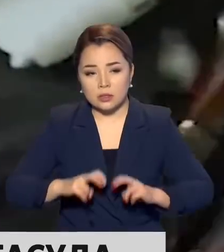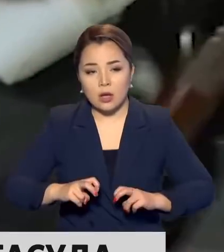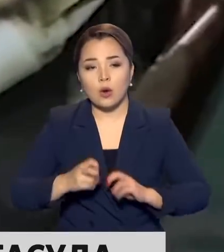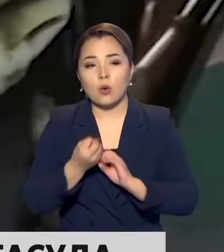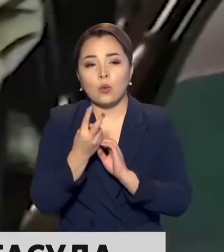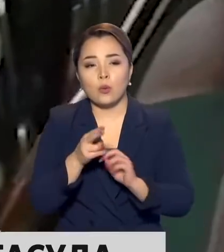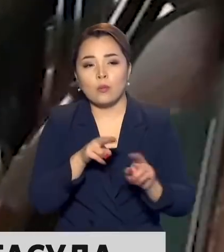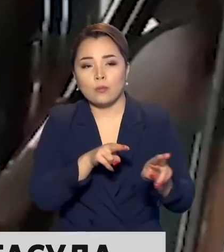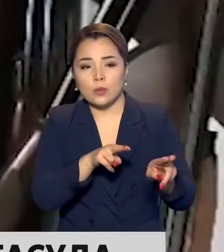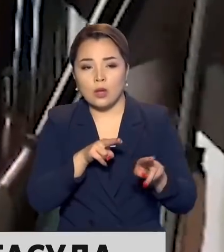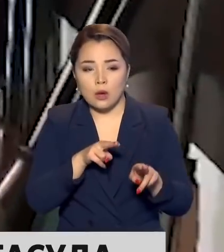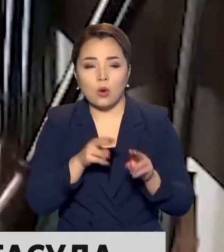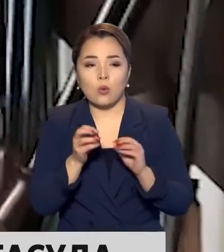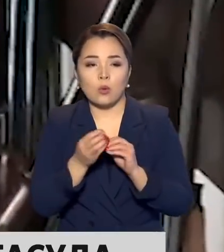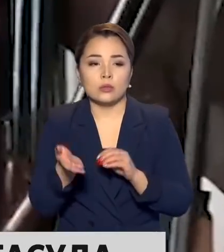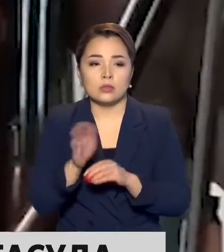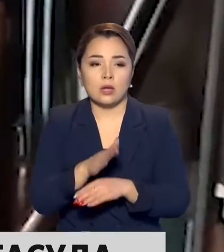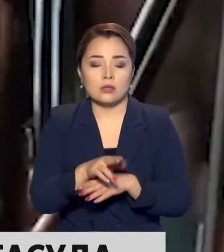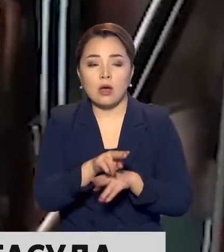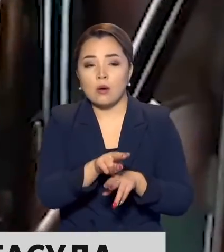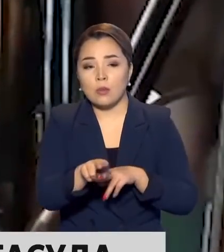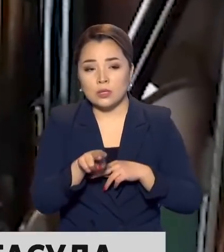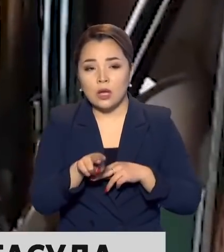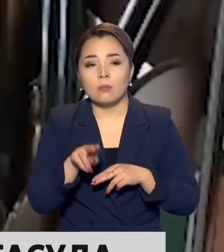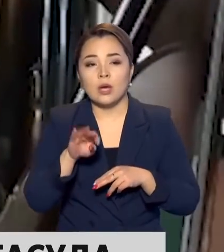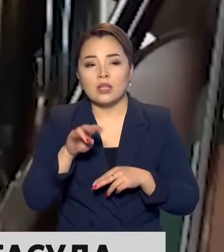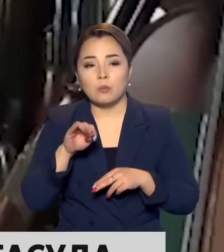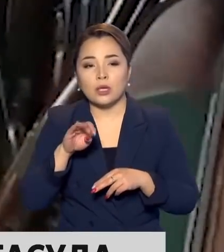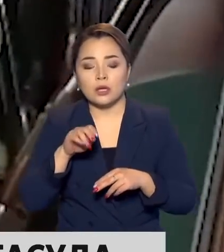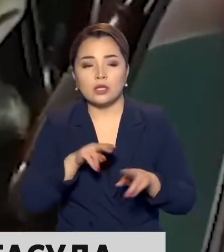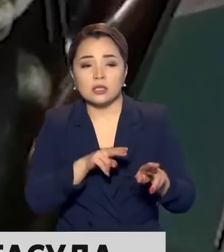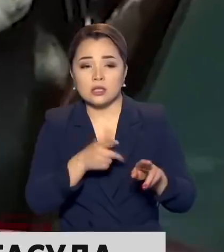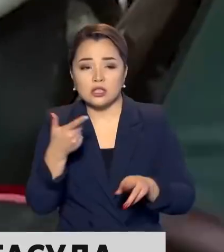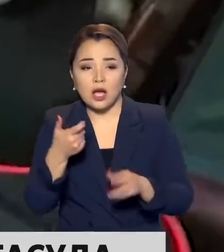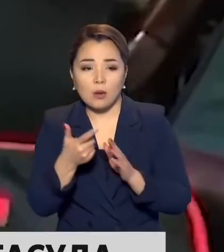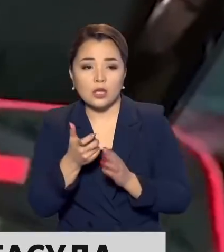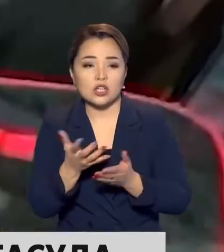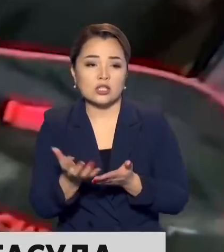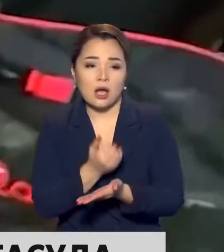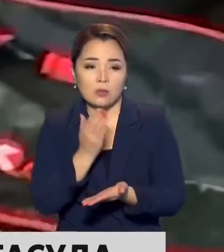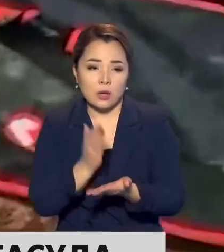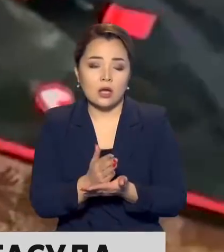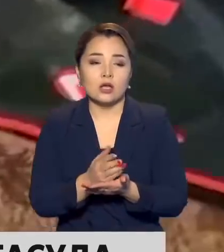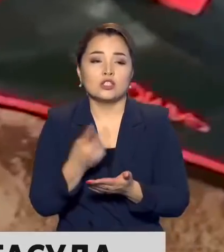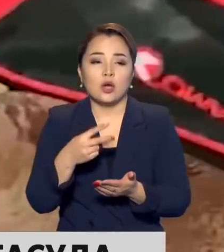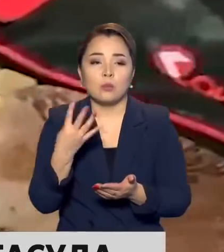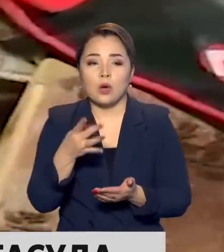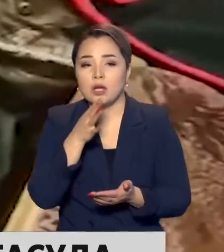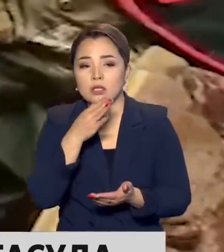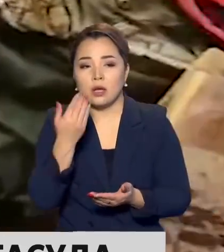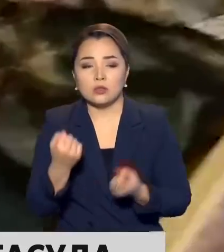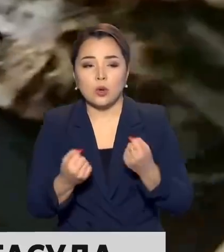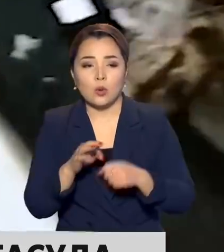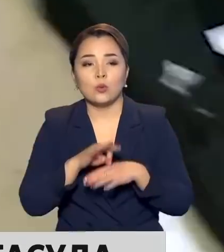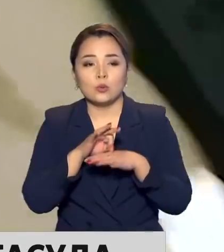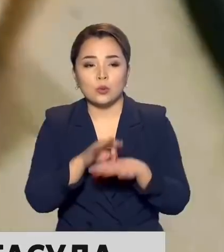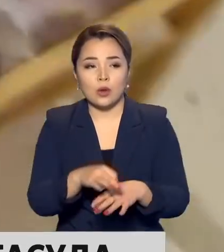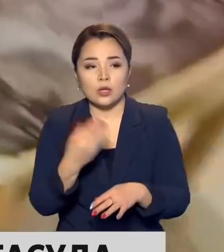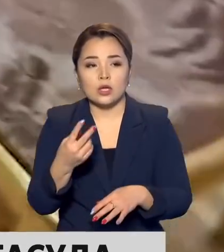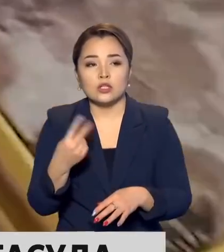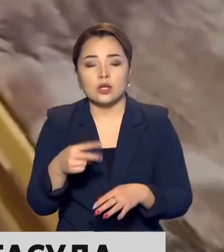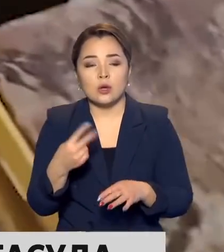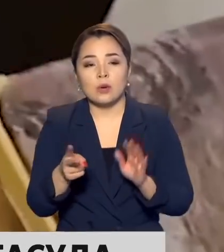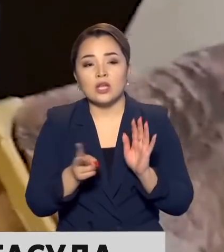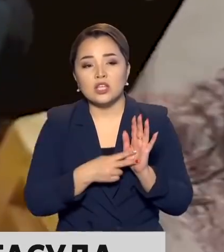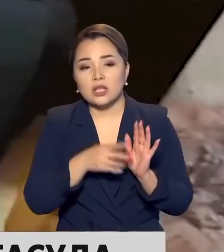12 калибрлы 10 дана мылтық, бір пневматикалық тапанша табылды. Тергеу барысында 24 жастағы автокөлік жүргізушісі мен